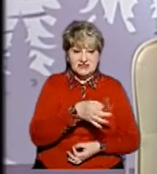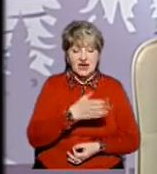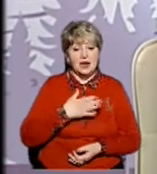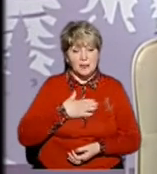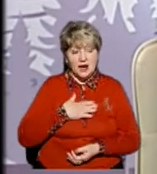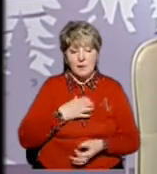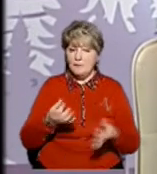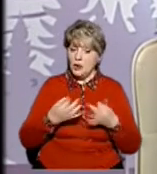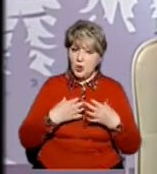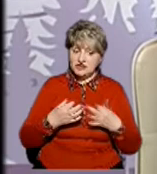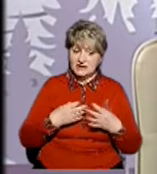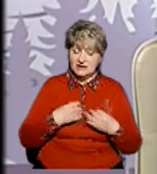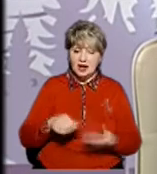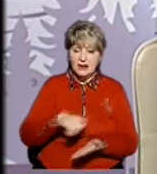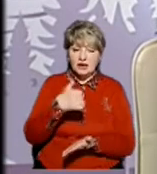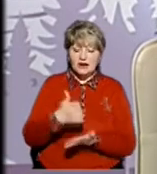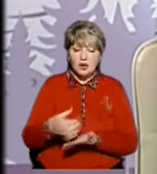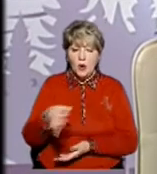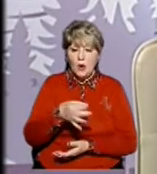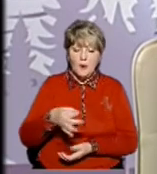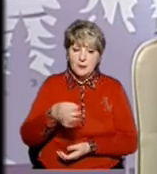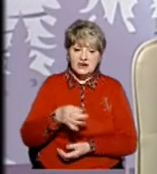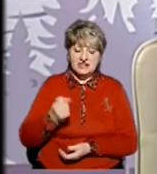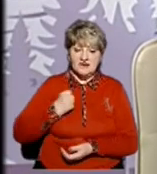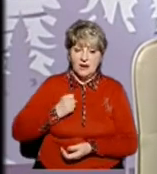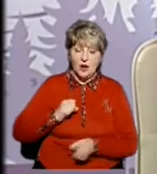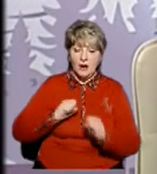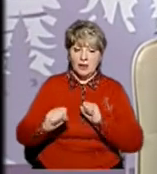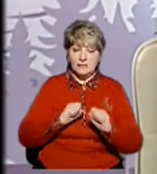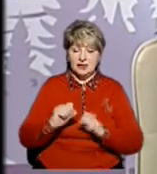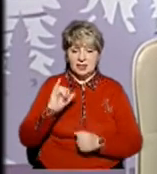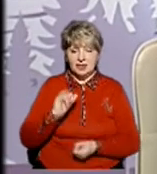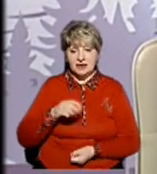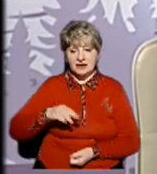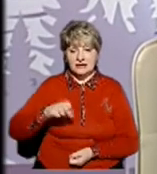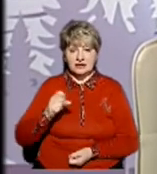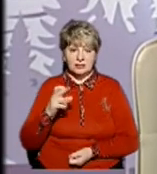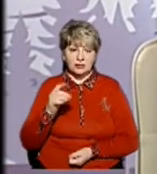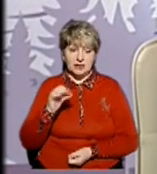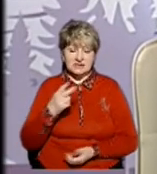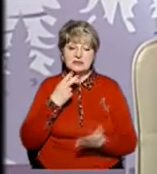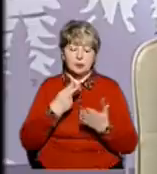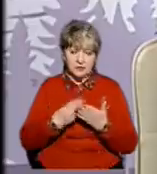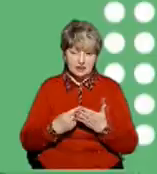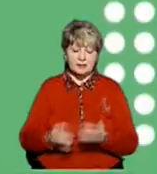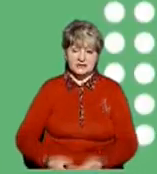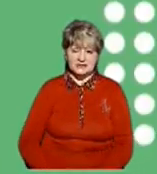нам розказав голова обласної військової адміністрації Ігор Табурець. Давайте